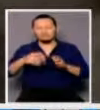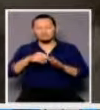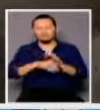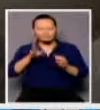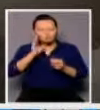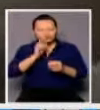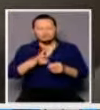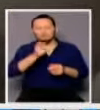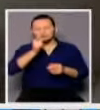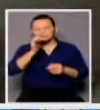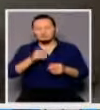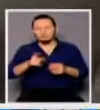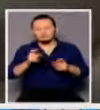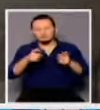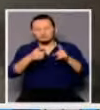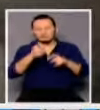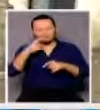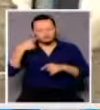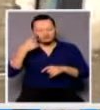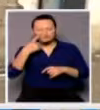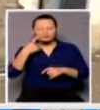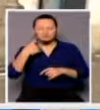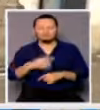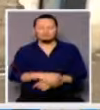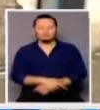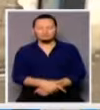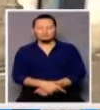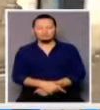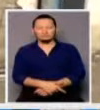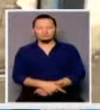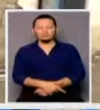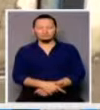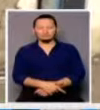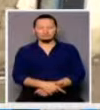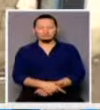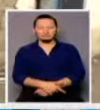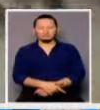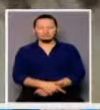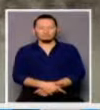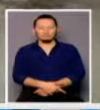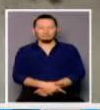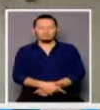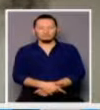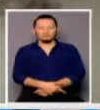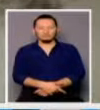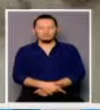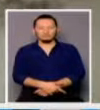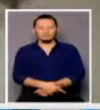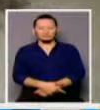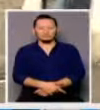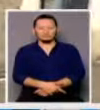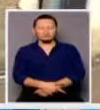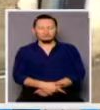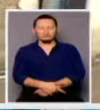іше алмайды. Себебі құрт құмырсқа өріп жүр. Қанша уласақ та кетпейді осы. Құдығымызға үстіп жиналып қалады. Осы суды ішеміз